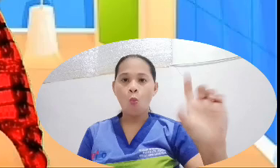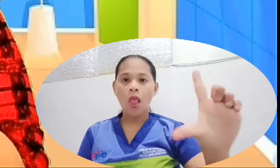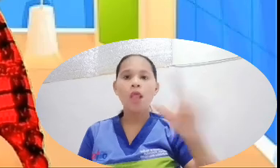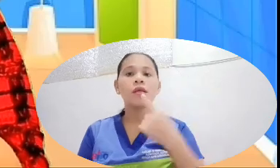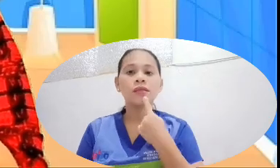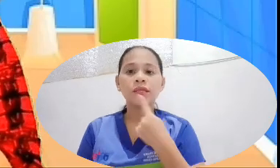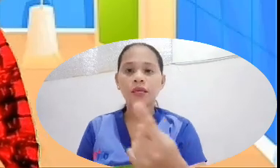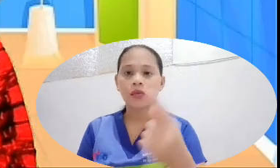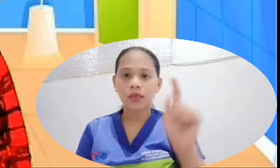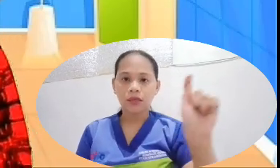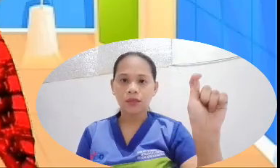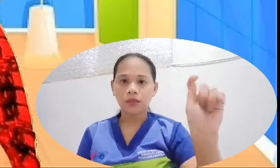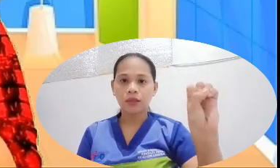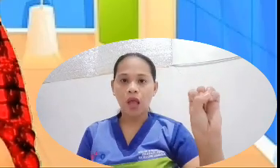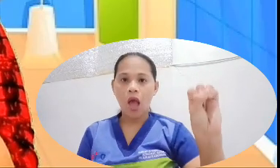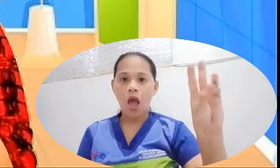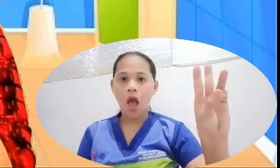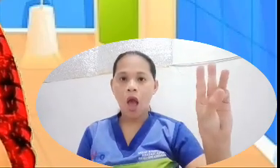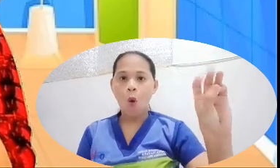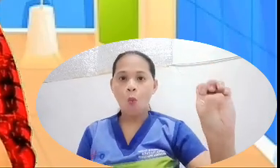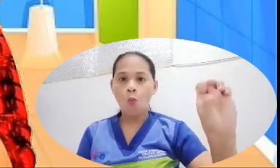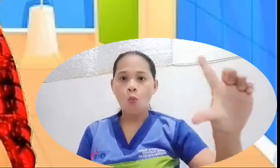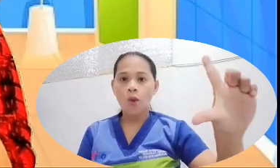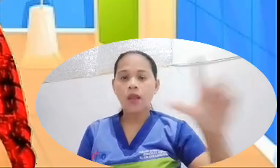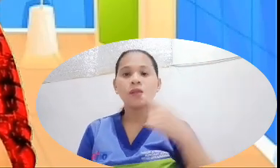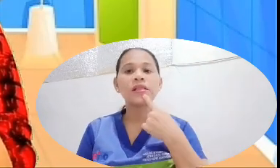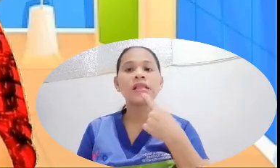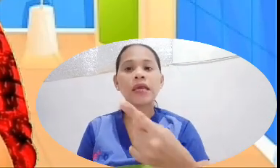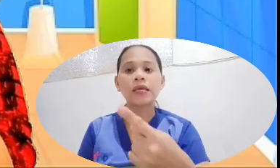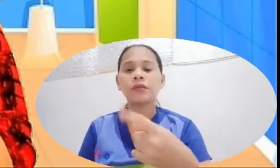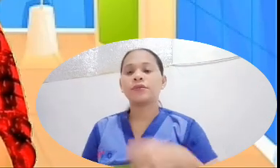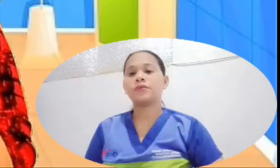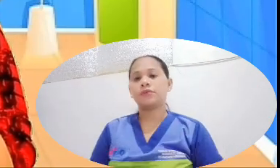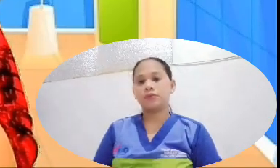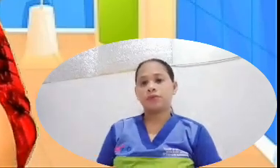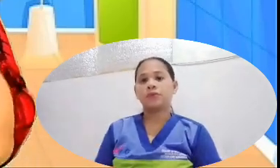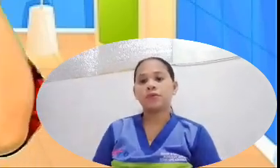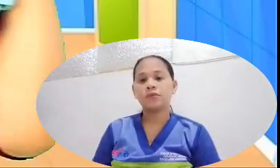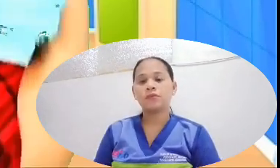nyo nga, tuwalya! Tuwalya!